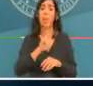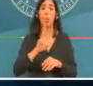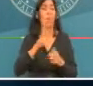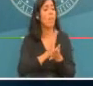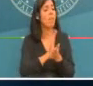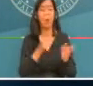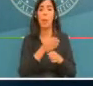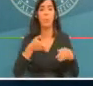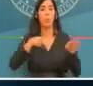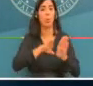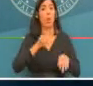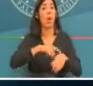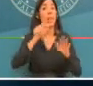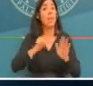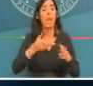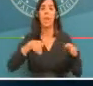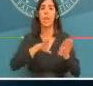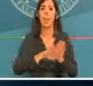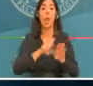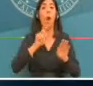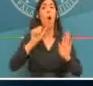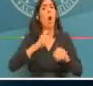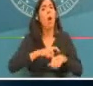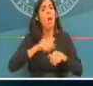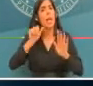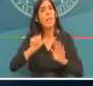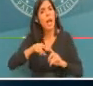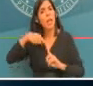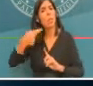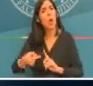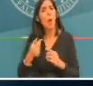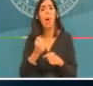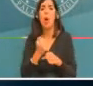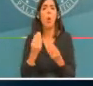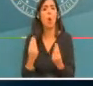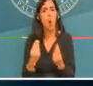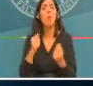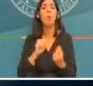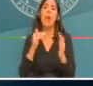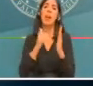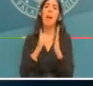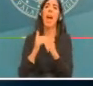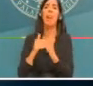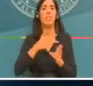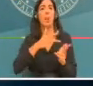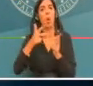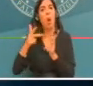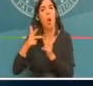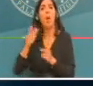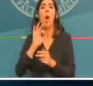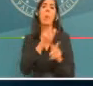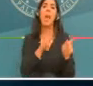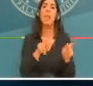a domicilio per l'asporto ai tavoli dei ristoranti potranno sedere al massimo 4 persone